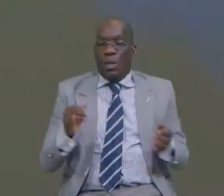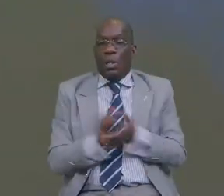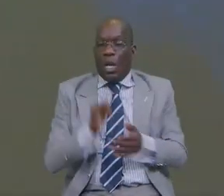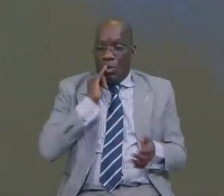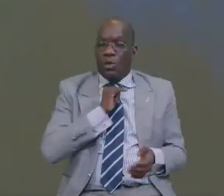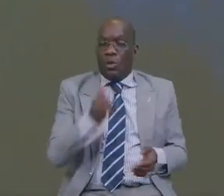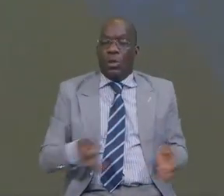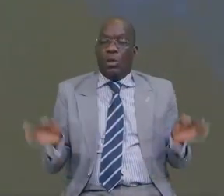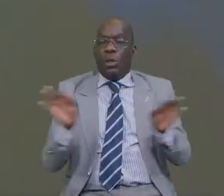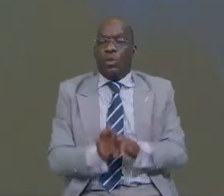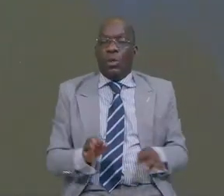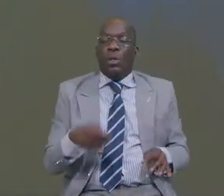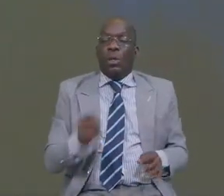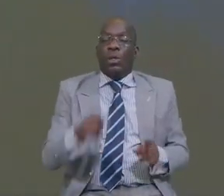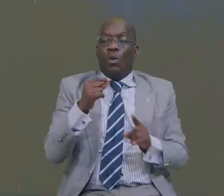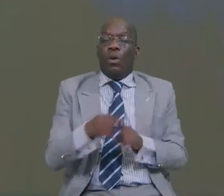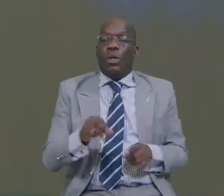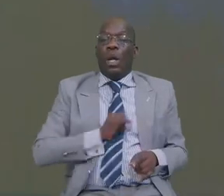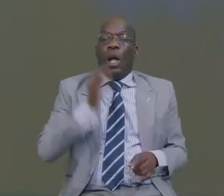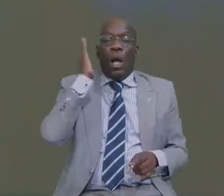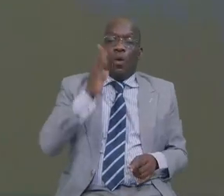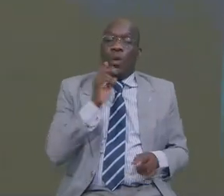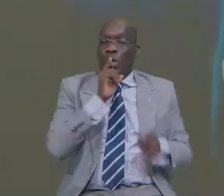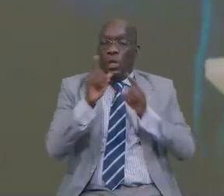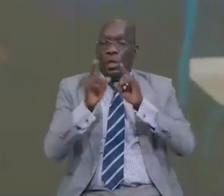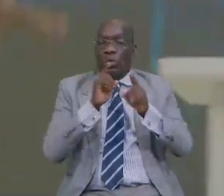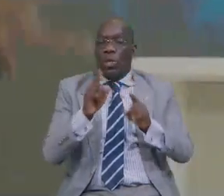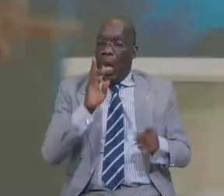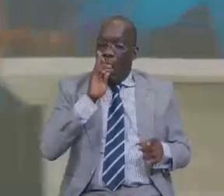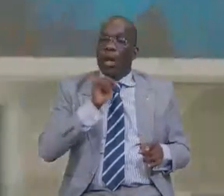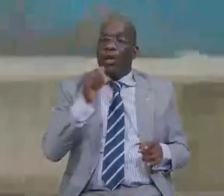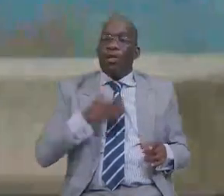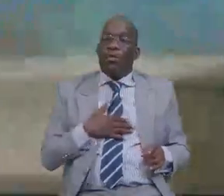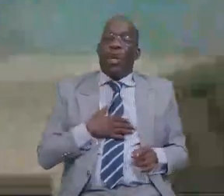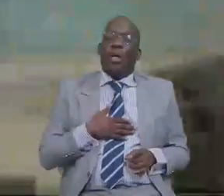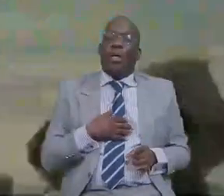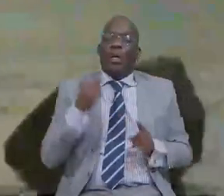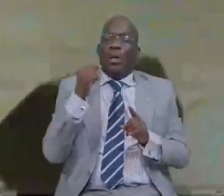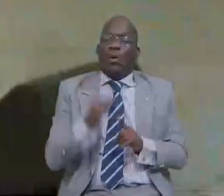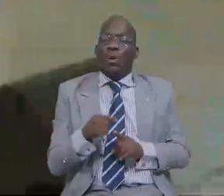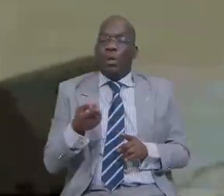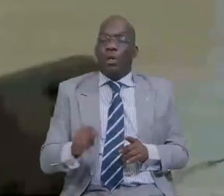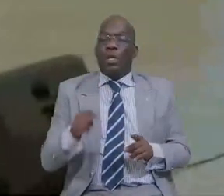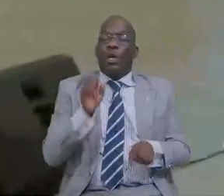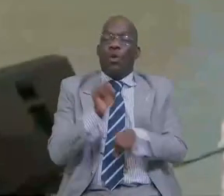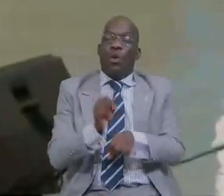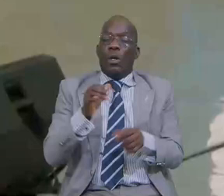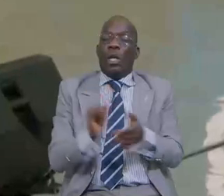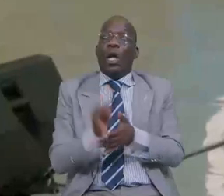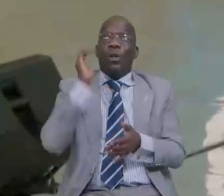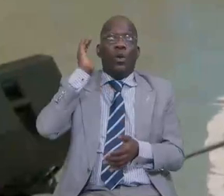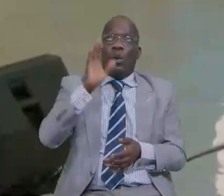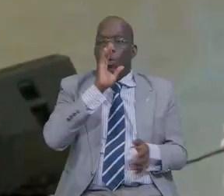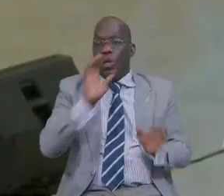compte pas. Après tout, les paroles que je vais déclarer, ce ne sont pas ma parole. Et l'œuvre qui sera